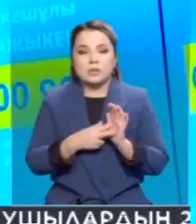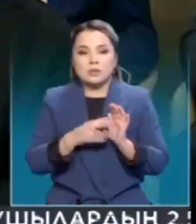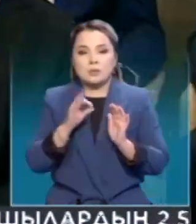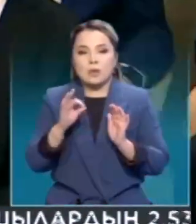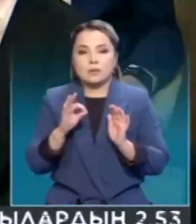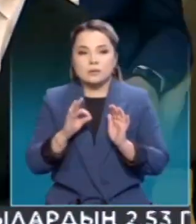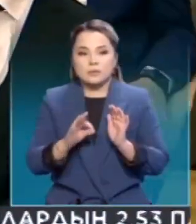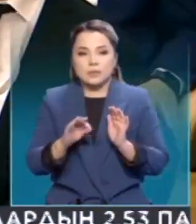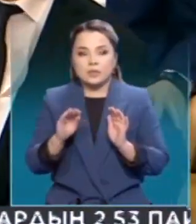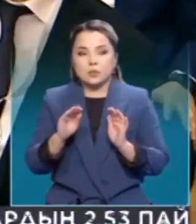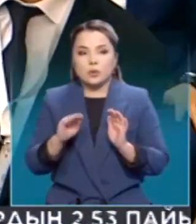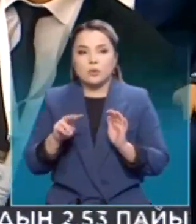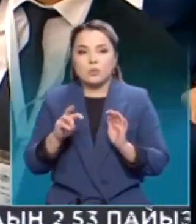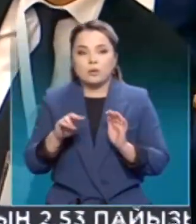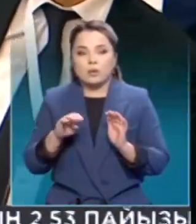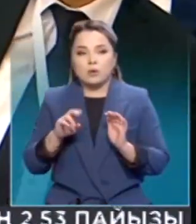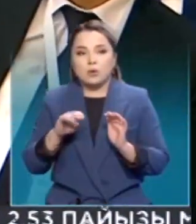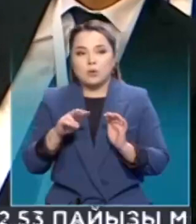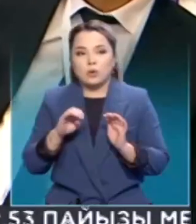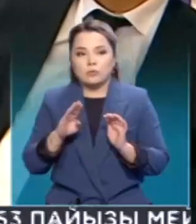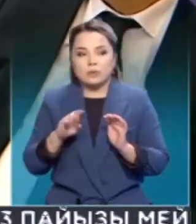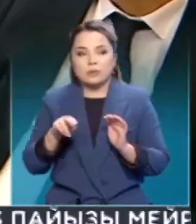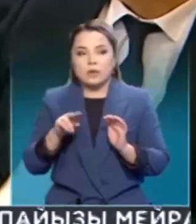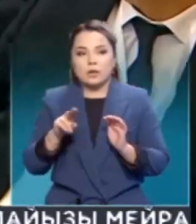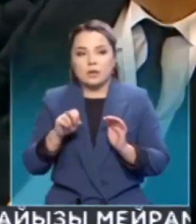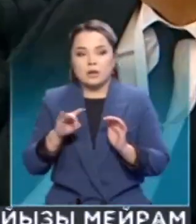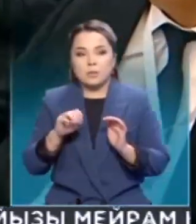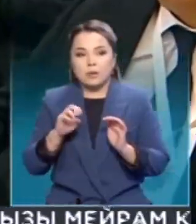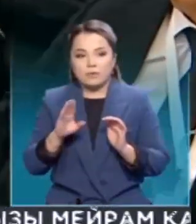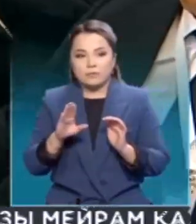5,8%. Жигули Молдақалықұлы Дайрабаевқа